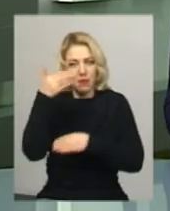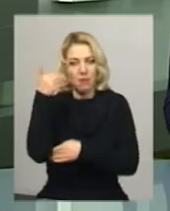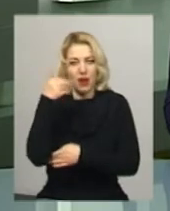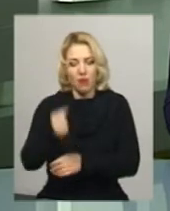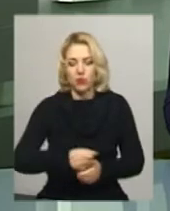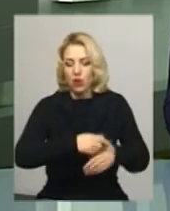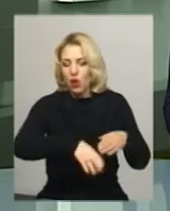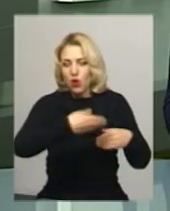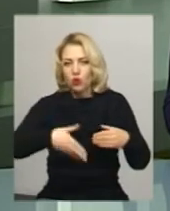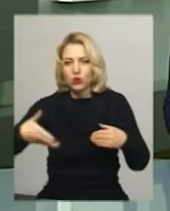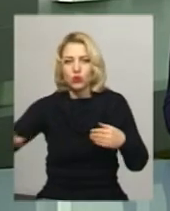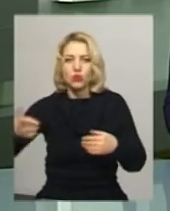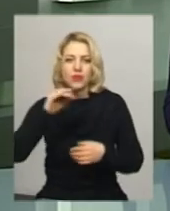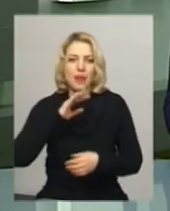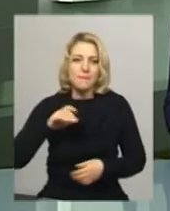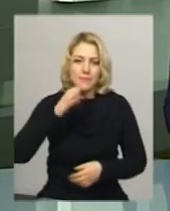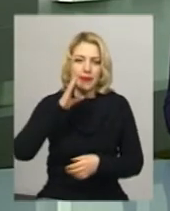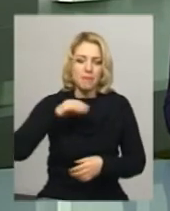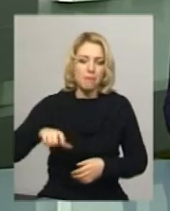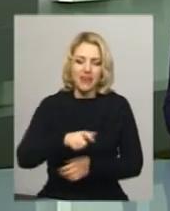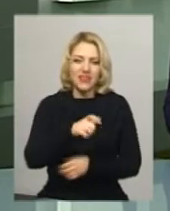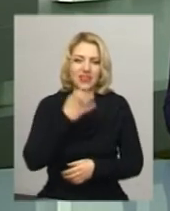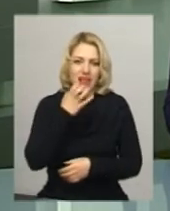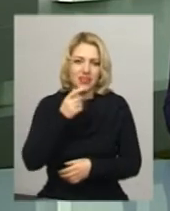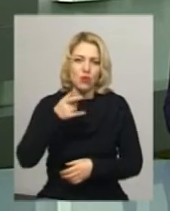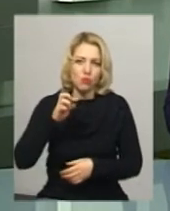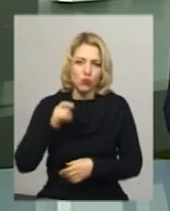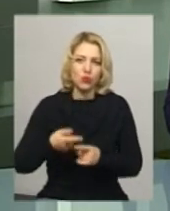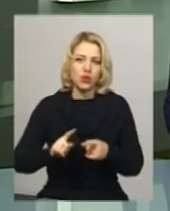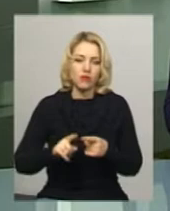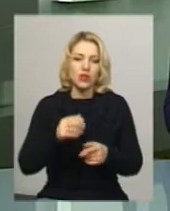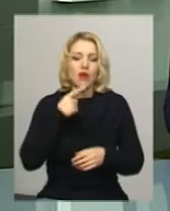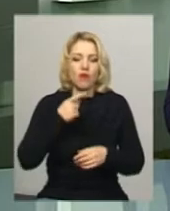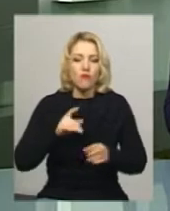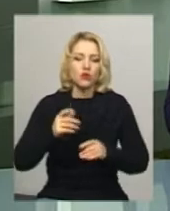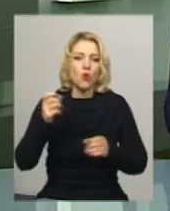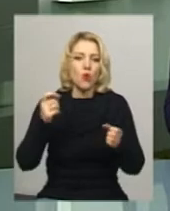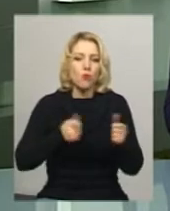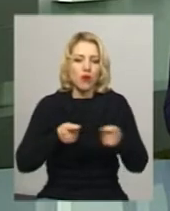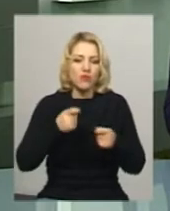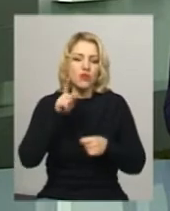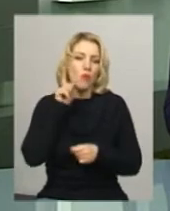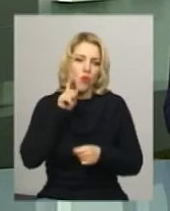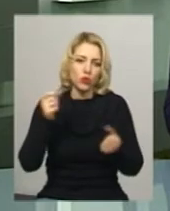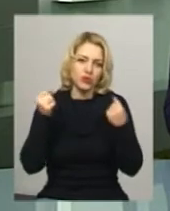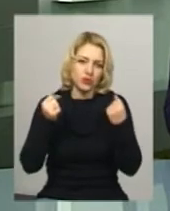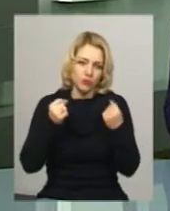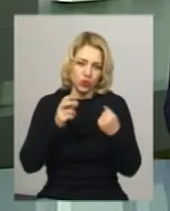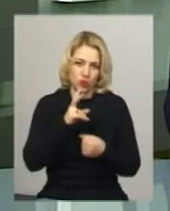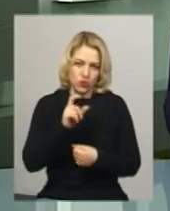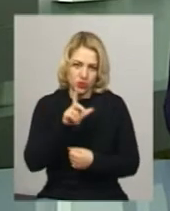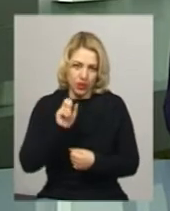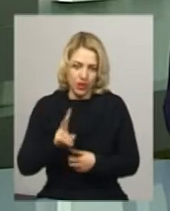розгорнули на річці Південний Буг. Про це каже голова молодіжної громадської ради при управлінні молоді та спорту Хмельницької міської ради Анастасія